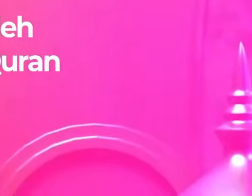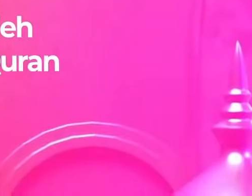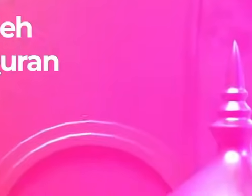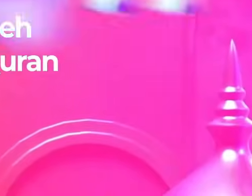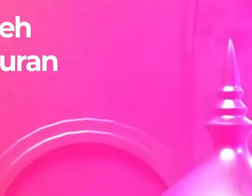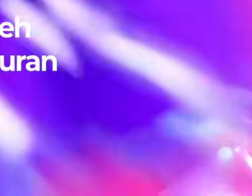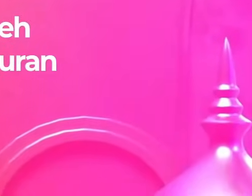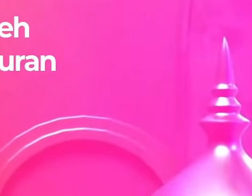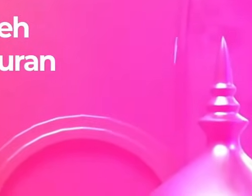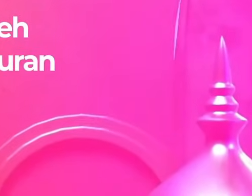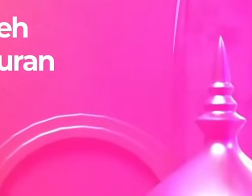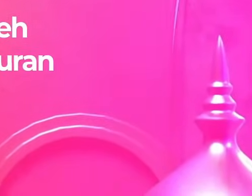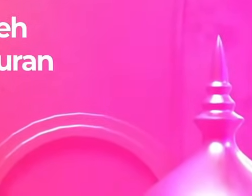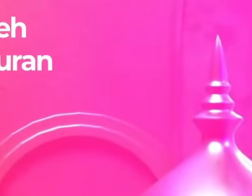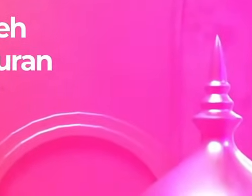alamin.